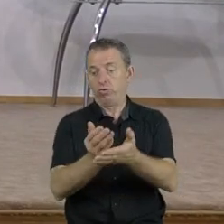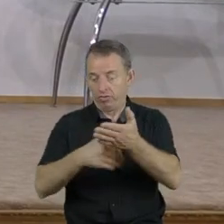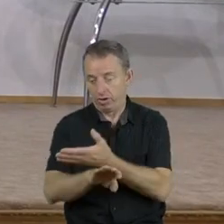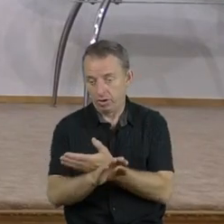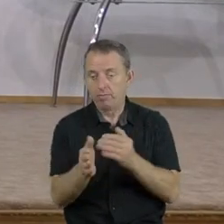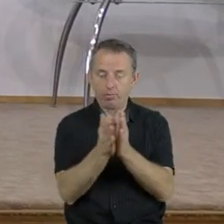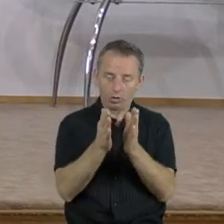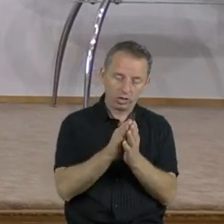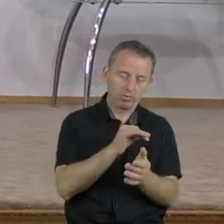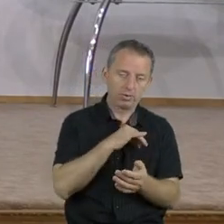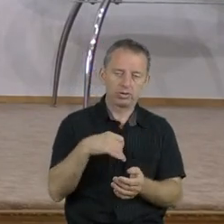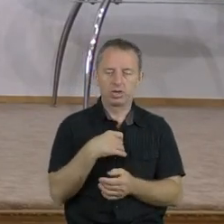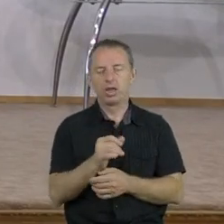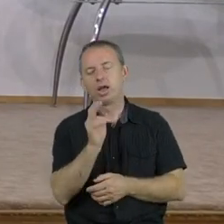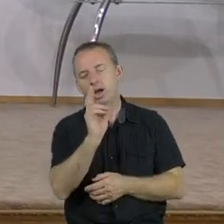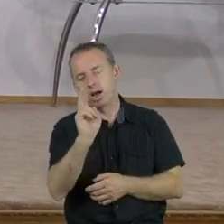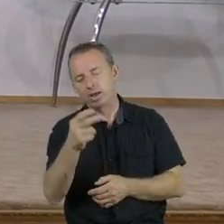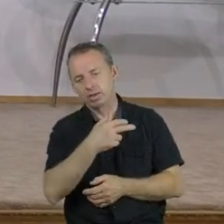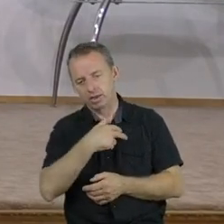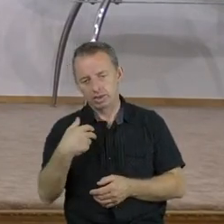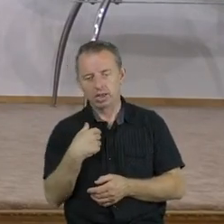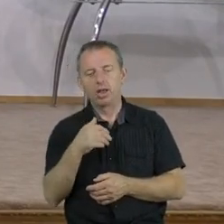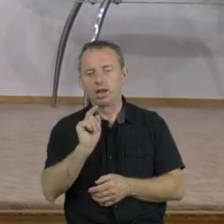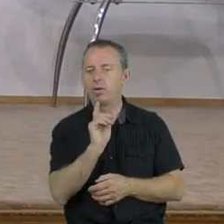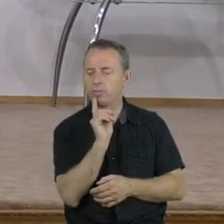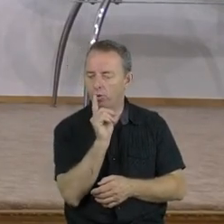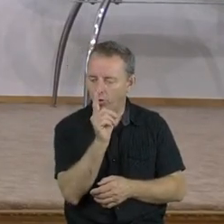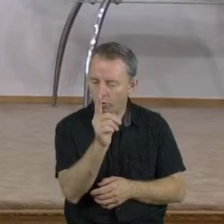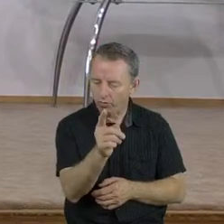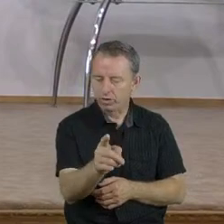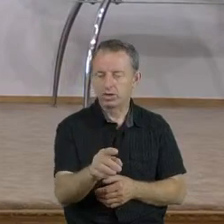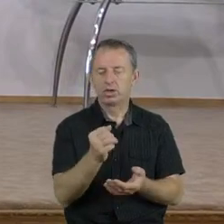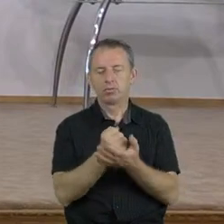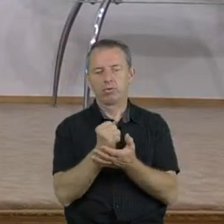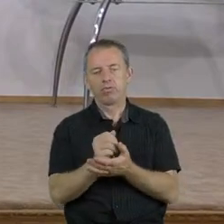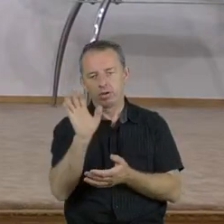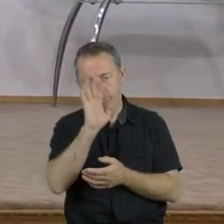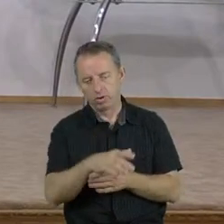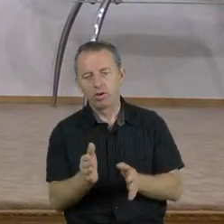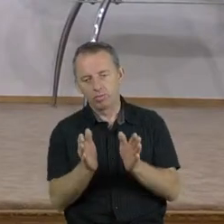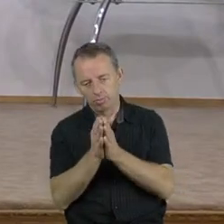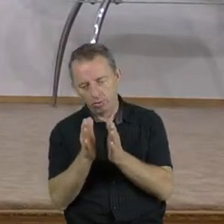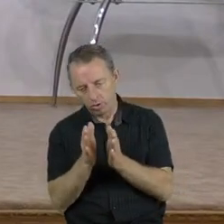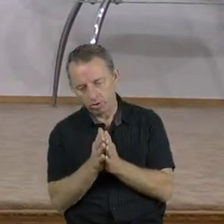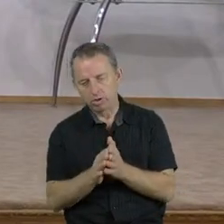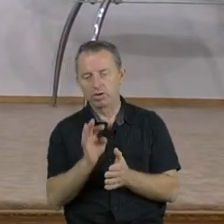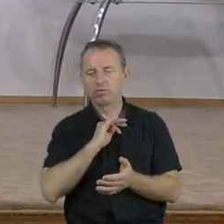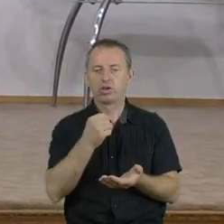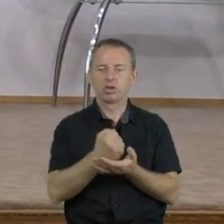się też i każdy z nas powierza swoje sprawy Bogu, modlimy się też za swoje